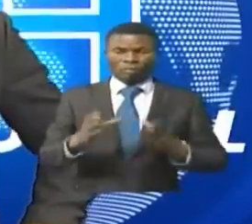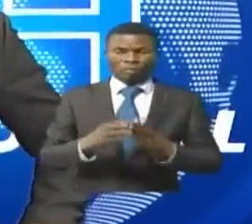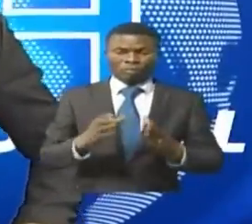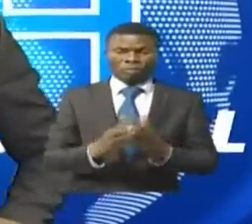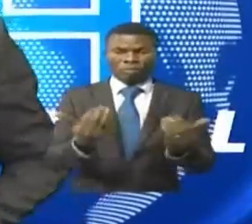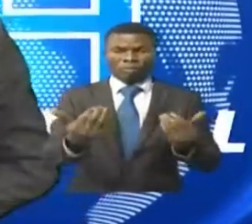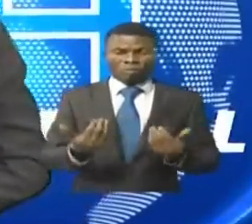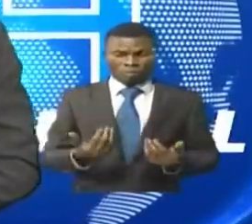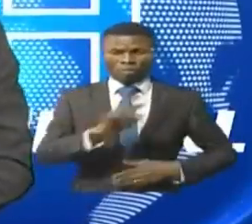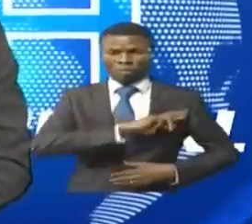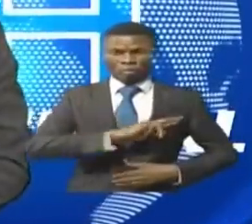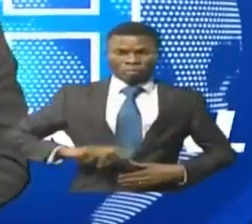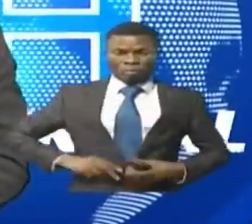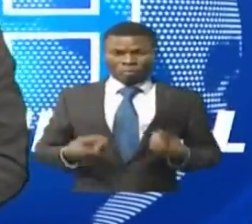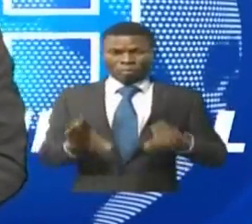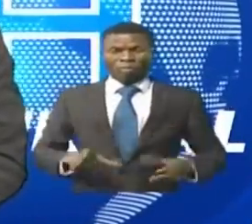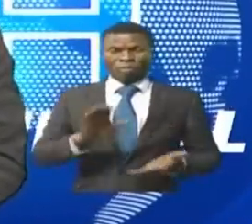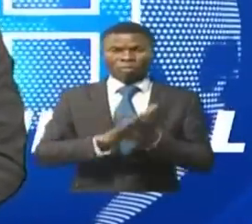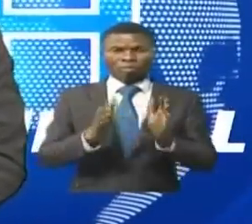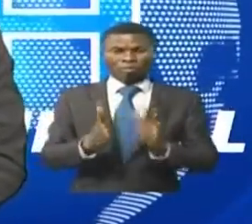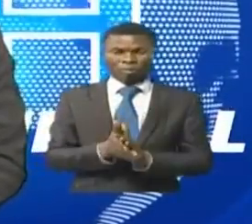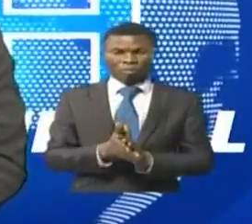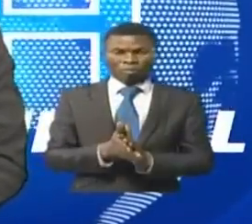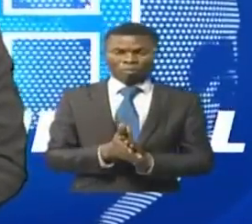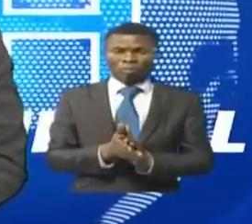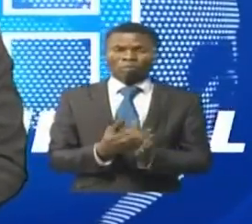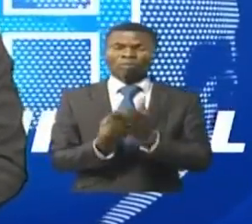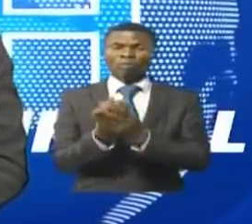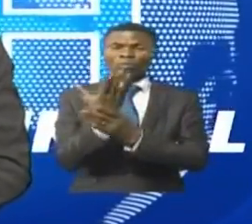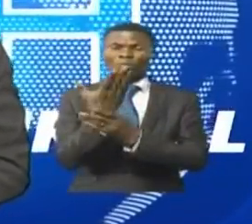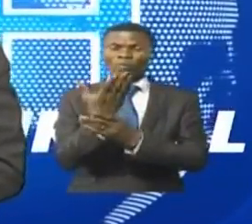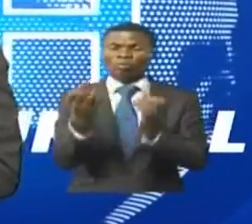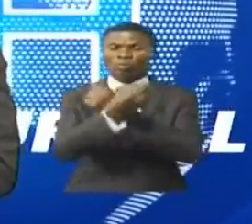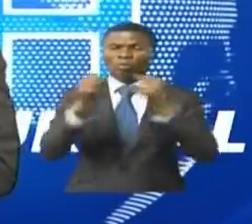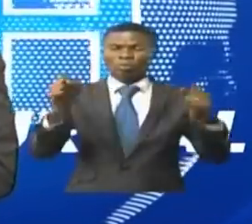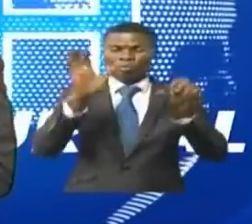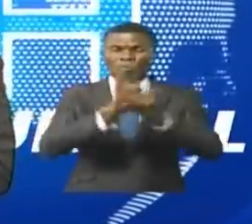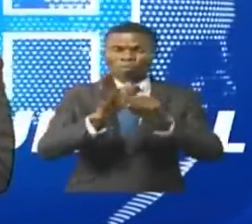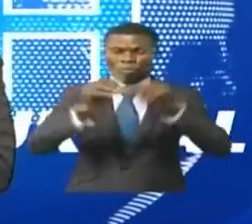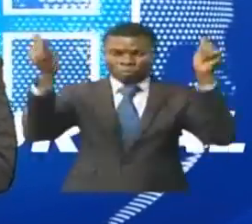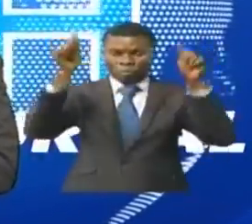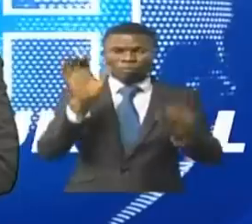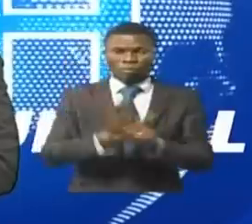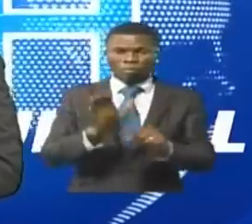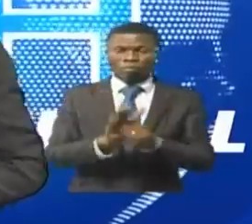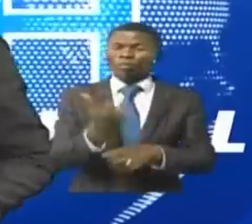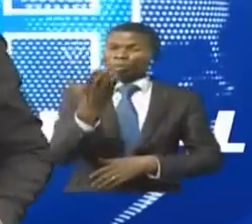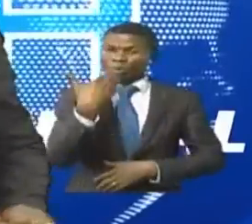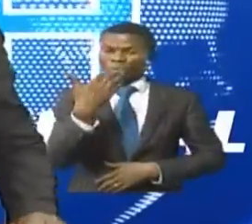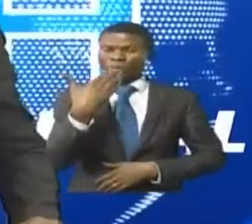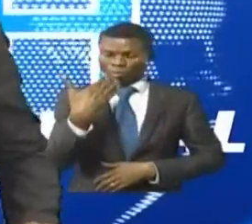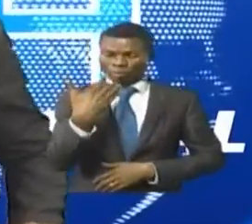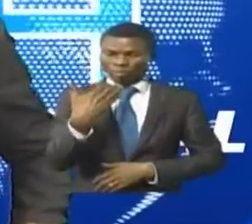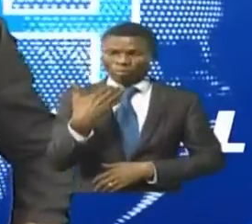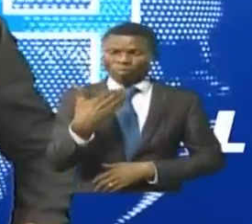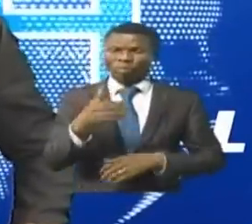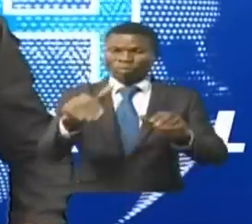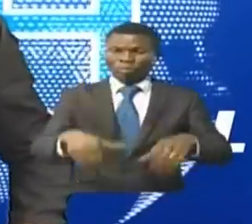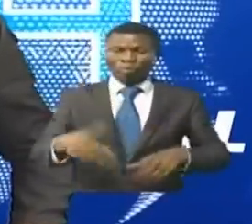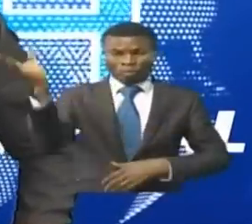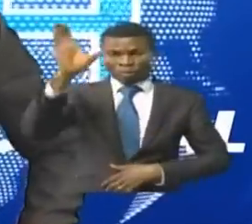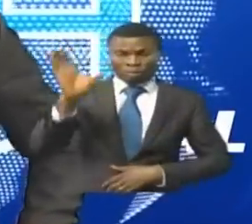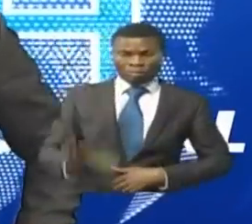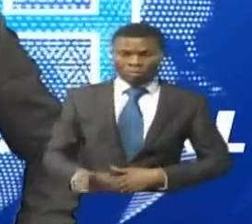volonté, la RDC peut devenir les greniers de l'Afrique. Des milliers de tonnes de riz produits dans les Congo